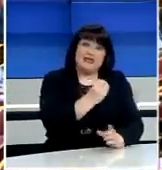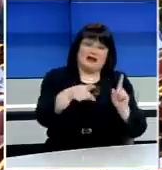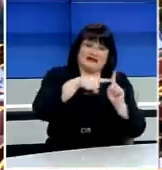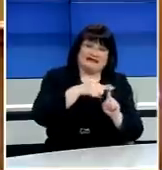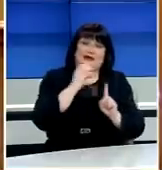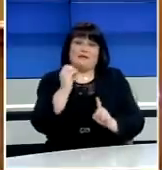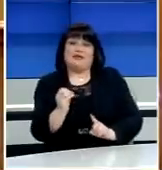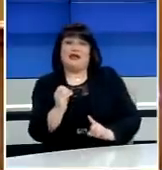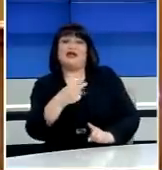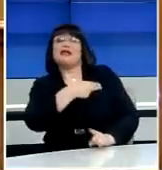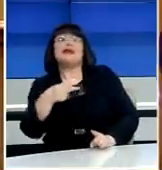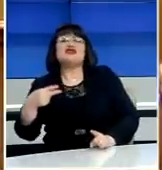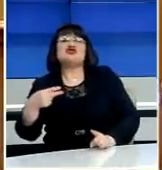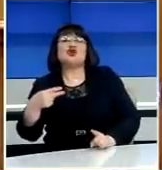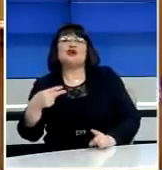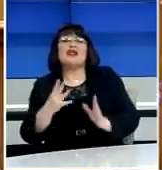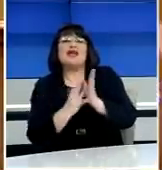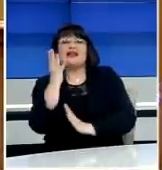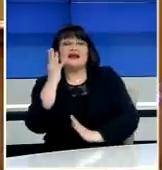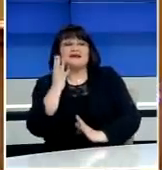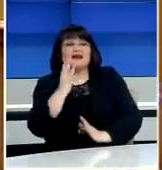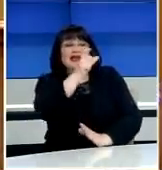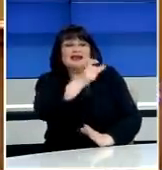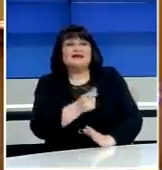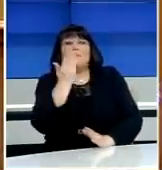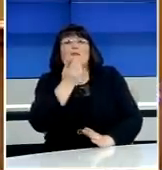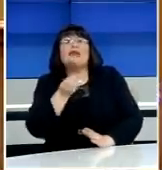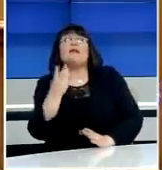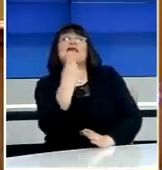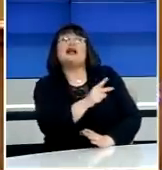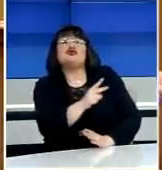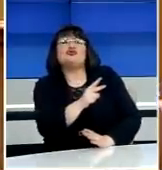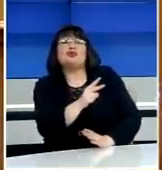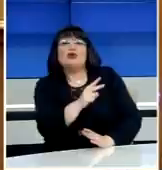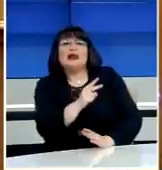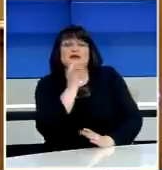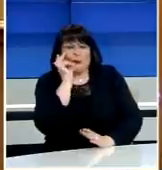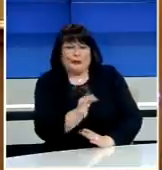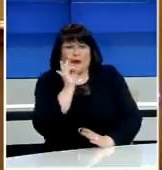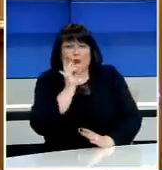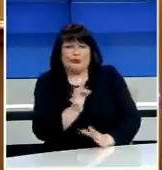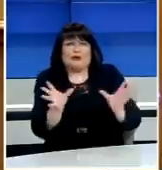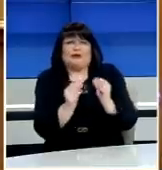έχετε 14 συν 0 ίσον 24. Αυτά είναι τα μαθηματικά σας μάλλον. Πού είναι τα 24?